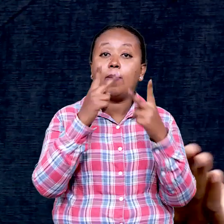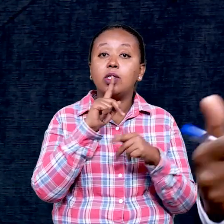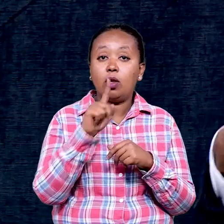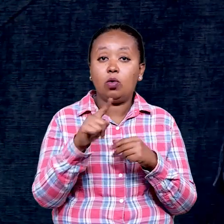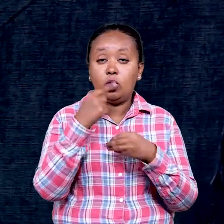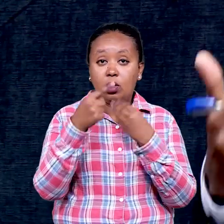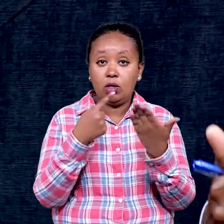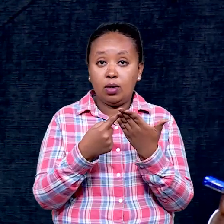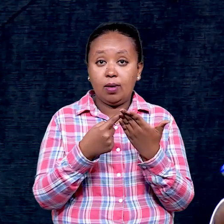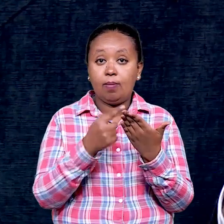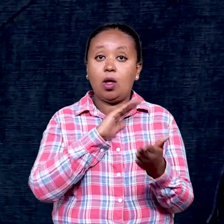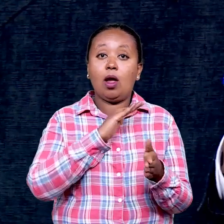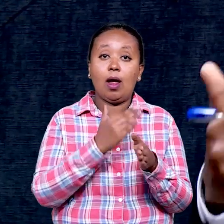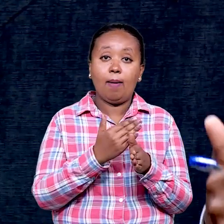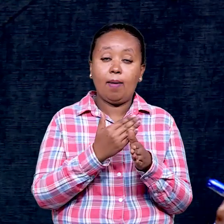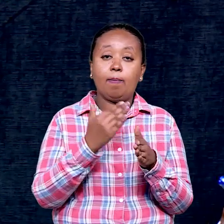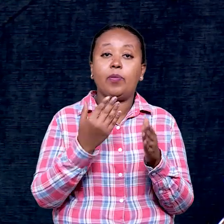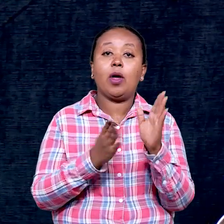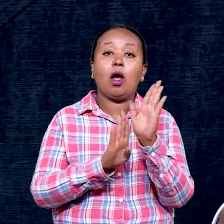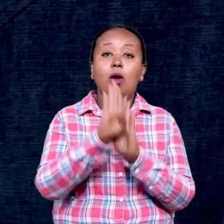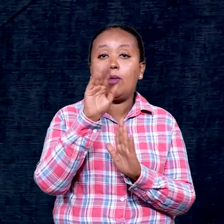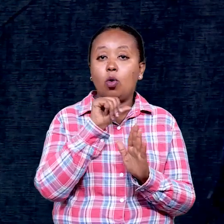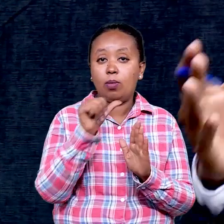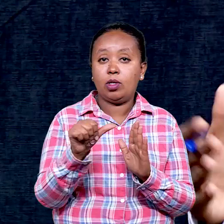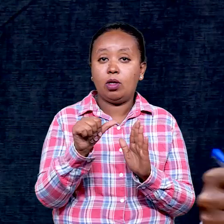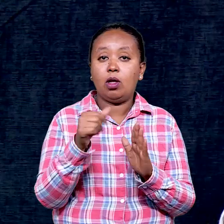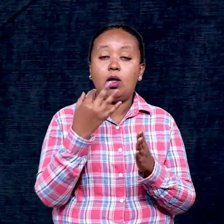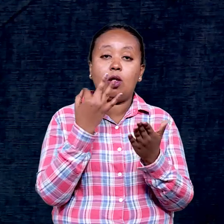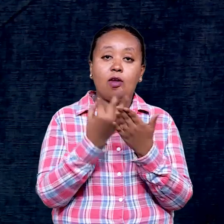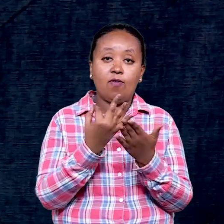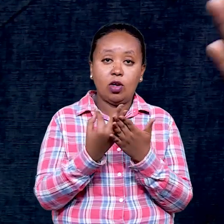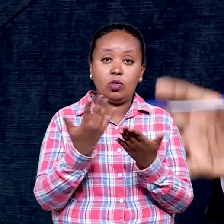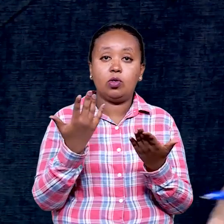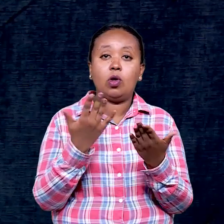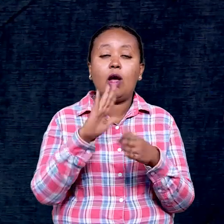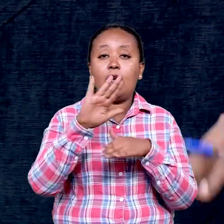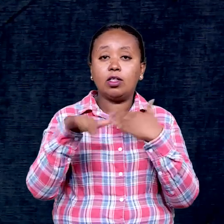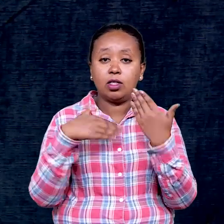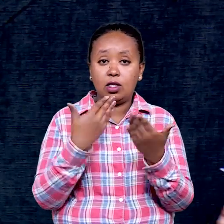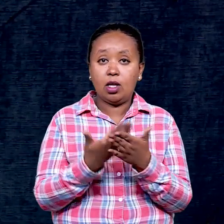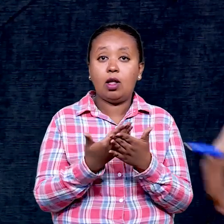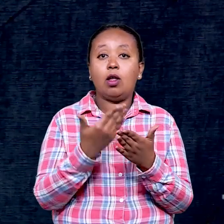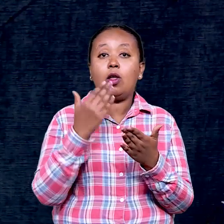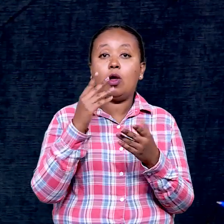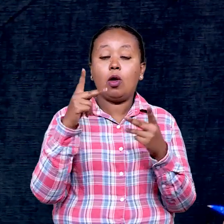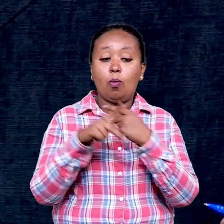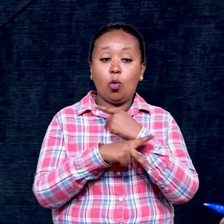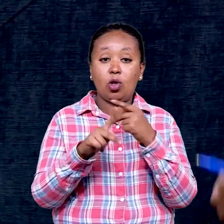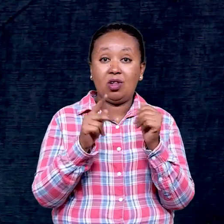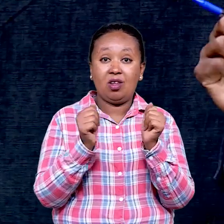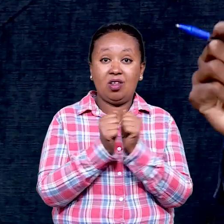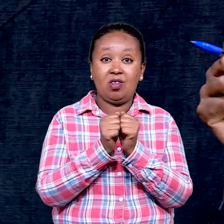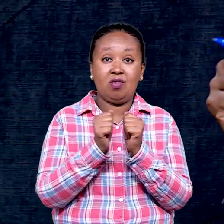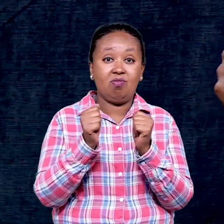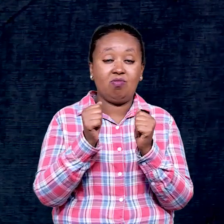ስለዚህ ይሄ አቅም ያለመጎልበት ይሄ ያው የፋይናንሱን አጠቃላይ ያለውን የፖለቲካ ኢንቫይሮንመንት ተከትሎ የሚመጣ